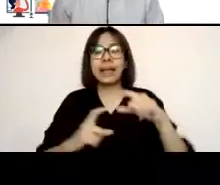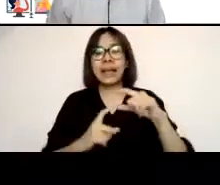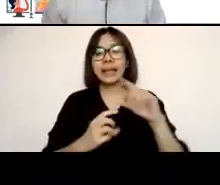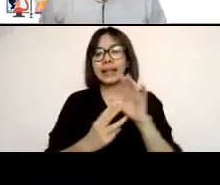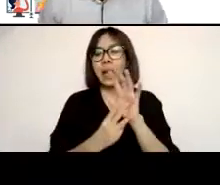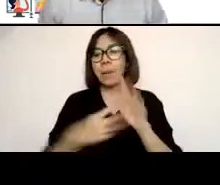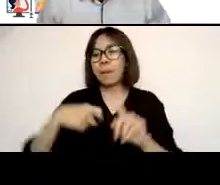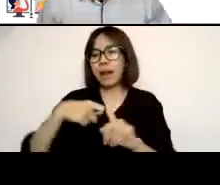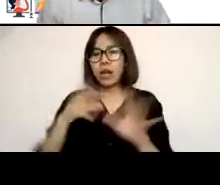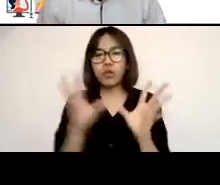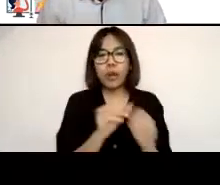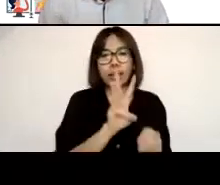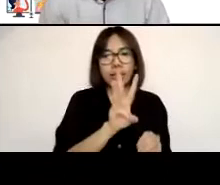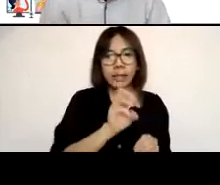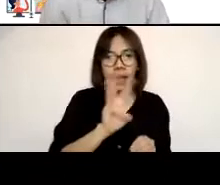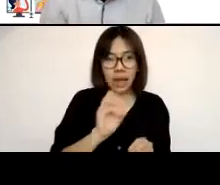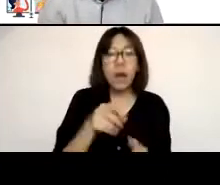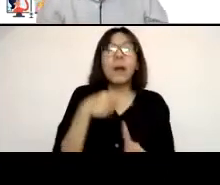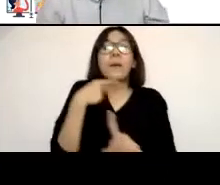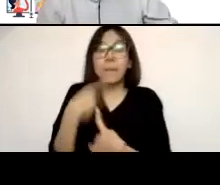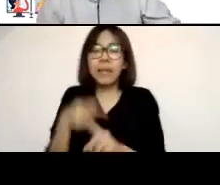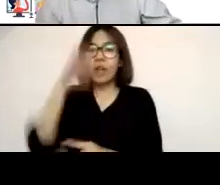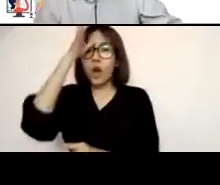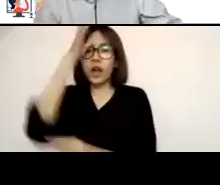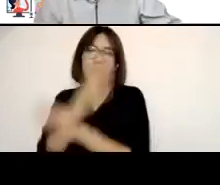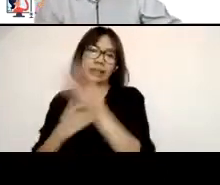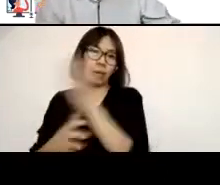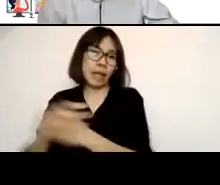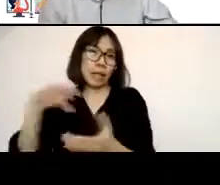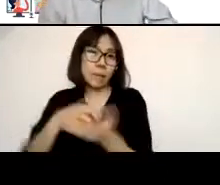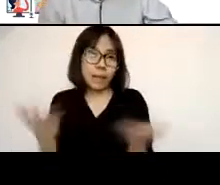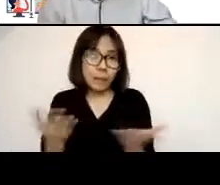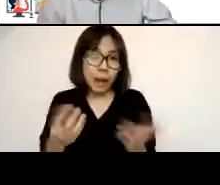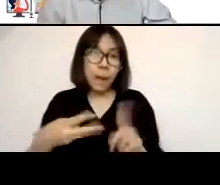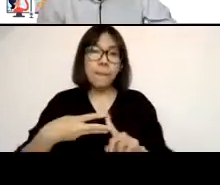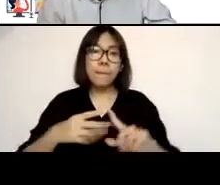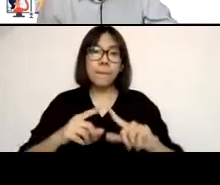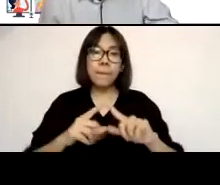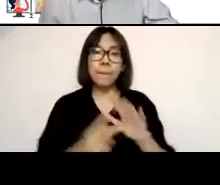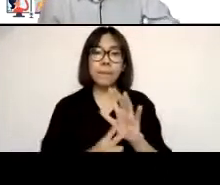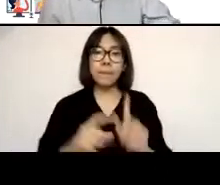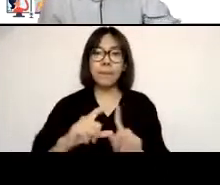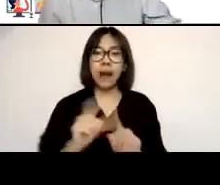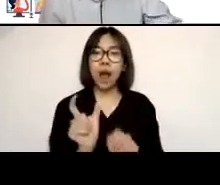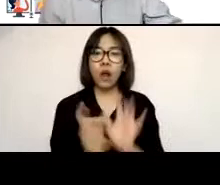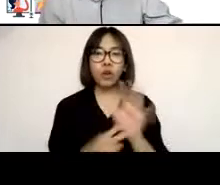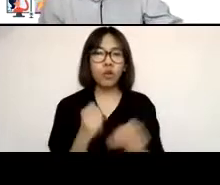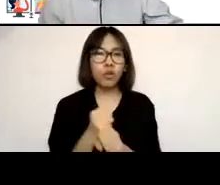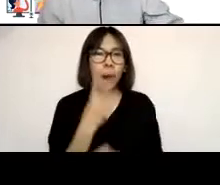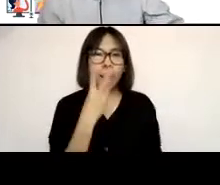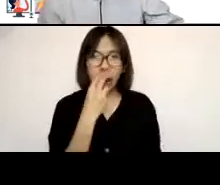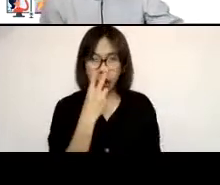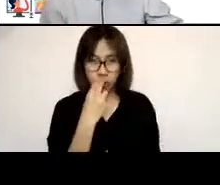dengan disabilitas di wilayah Bandung Raya. Nah, kegiatan-kegiatan Skills to Succeed Project yang sudah dilakukan antara